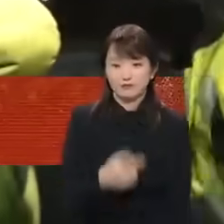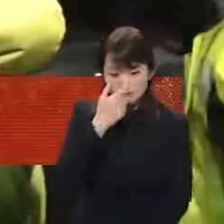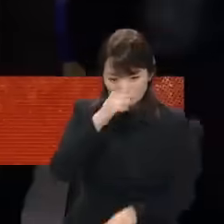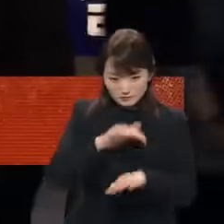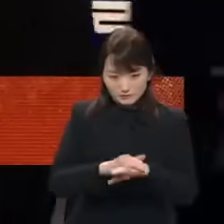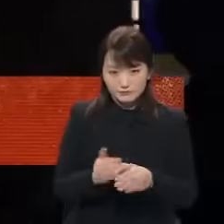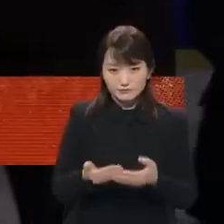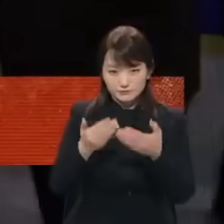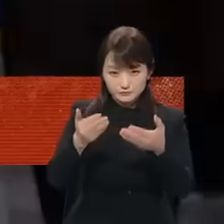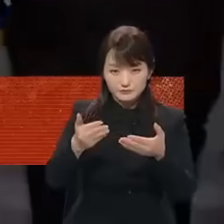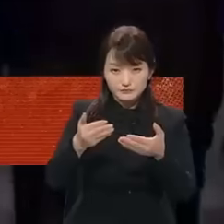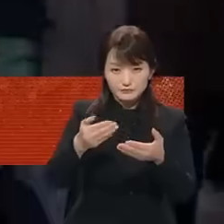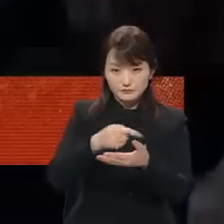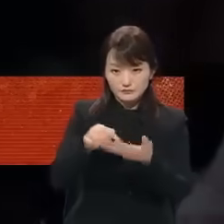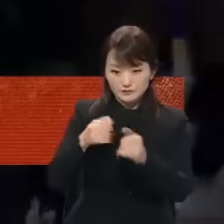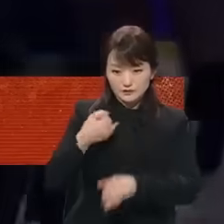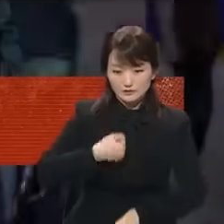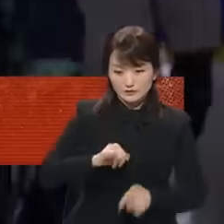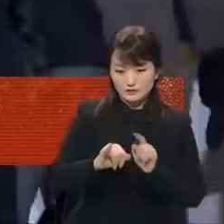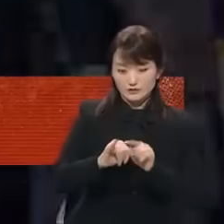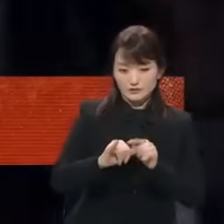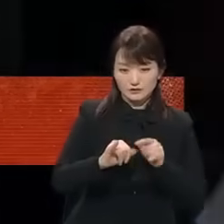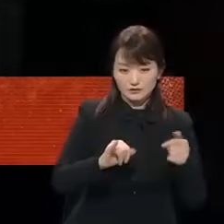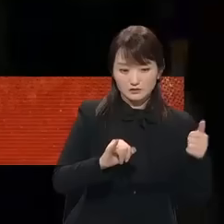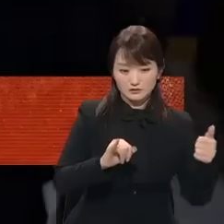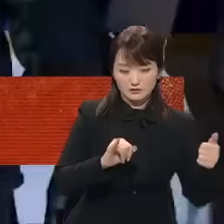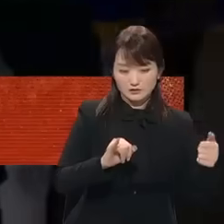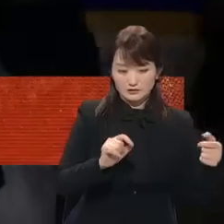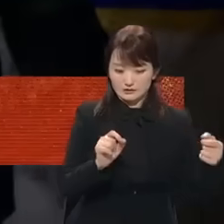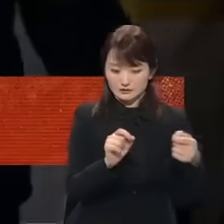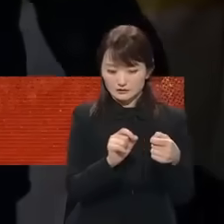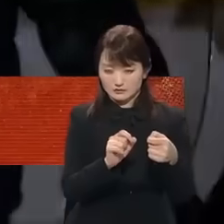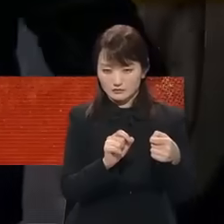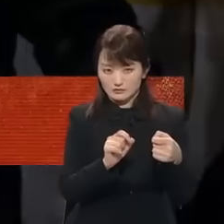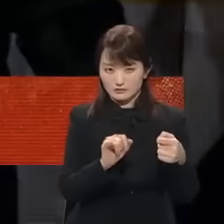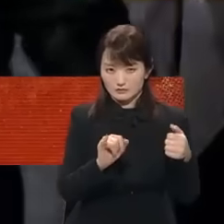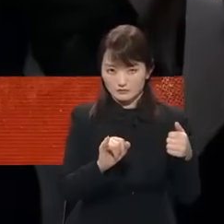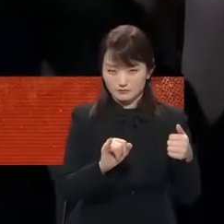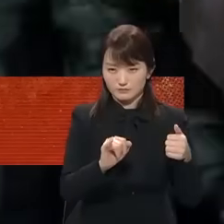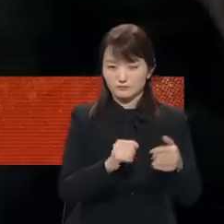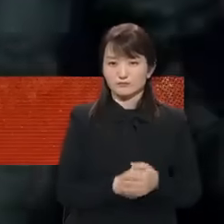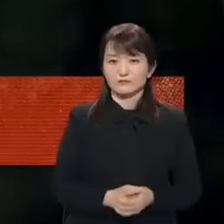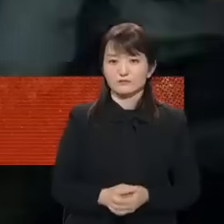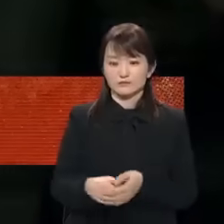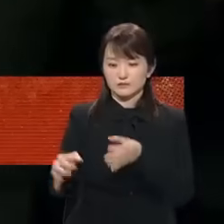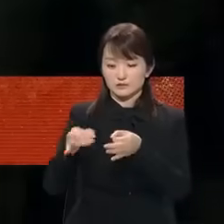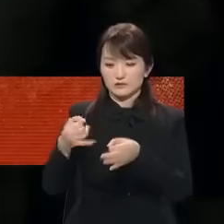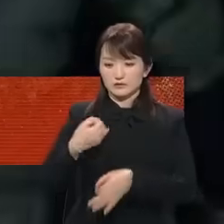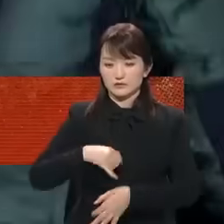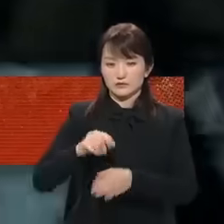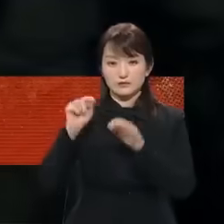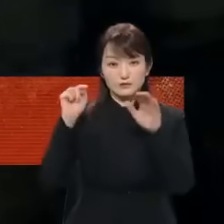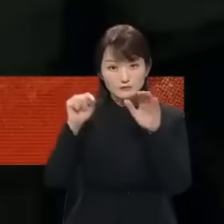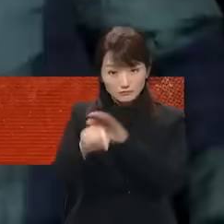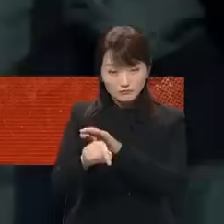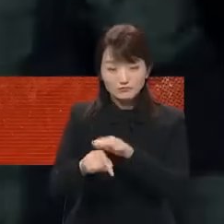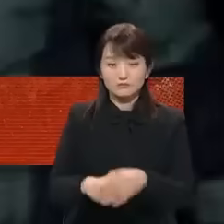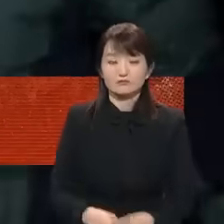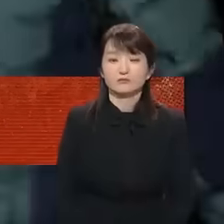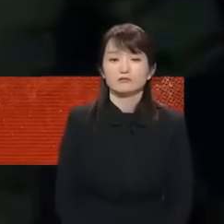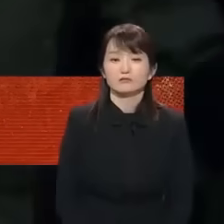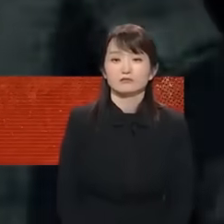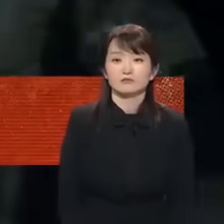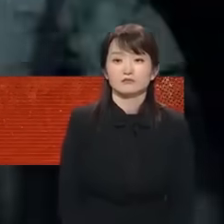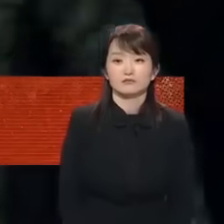보던 그 피해자의 딸 그 근처에 있었고 그다음 날에도 시장에 있던 피해자의 딸을 찾아 갔었다고 하는 것